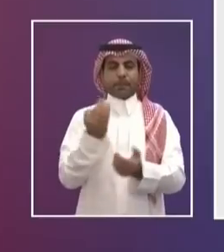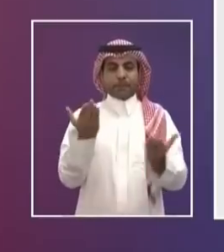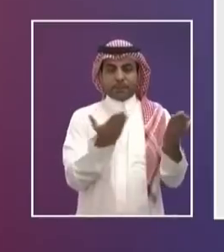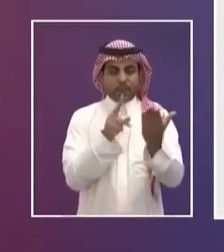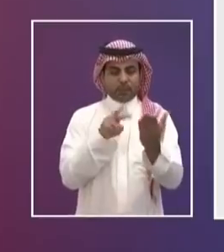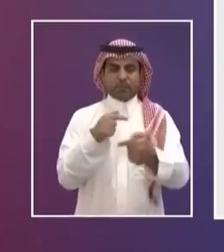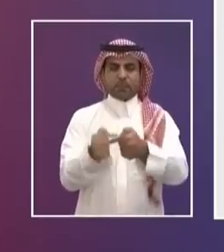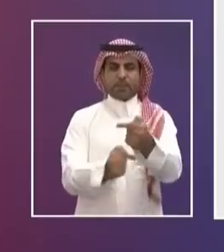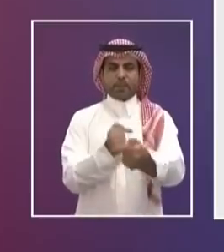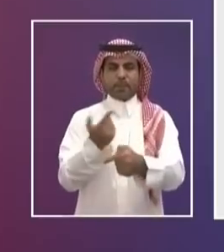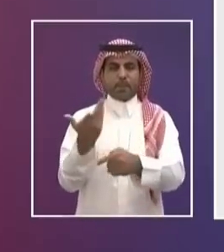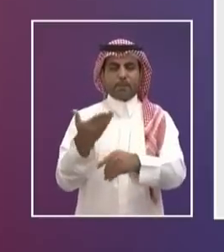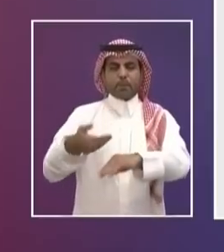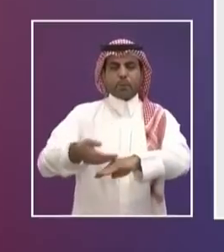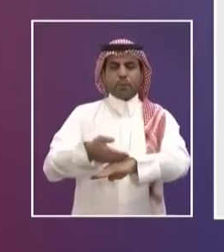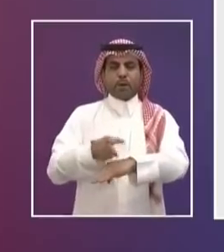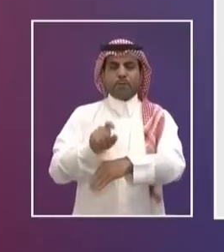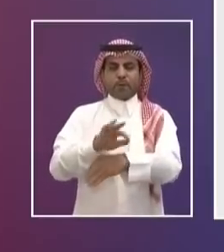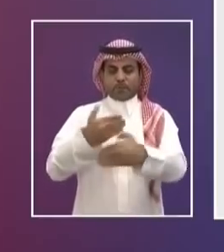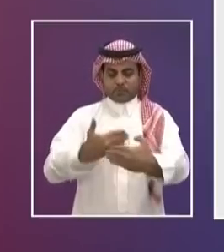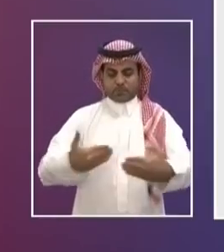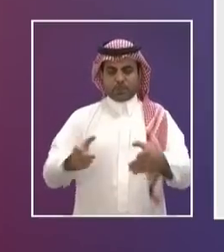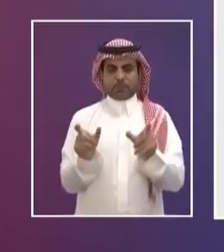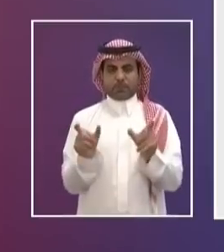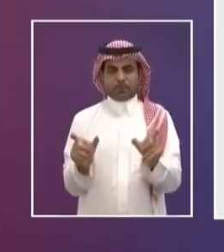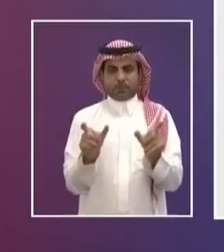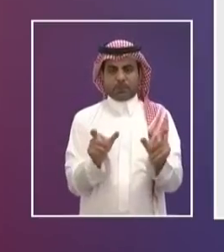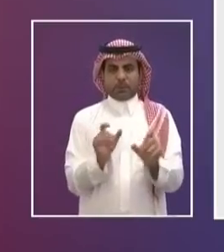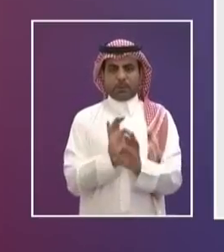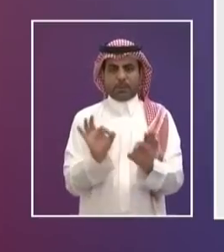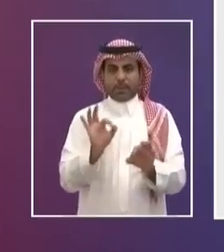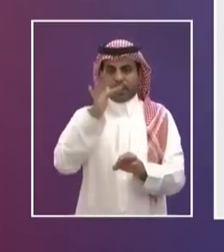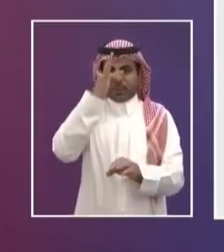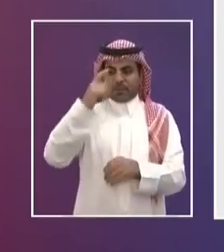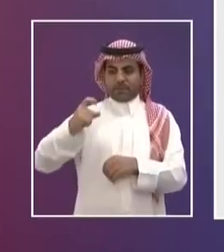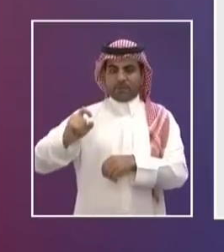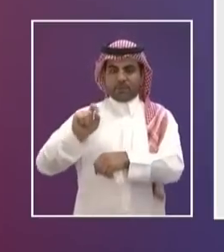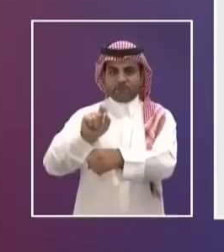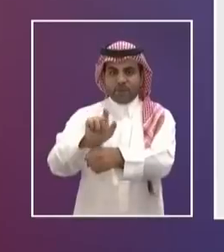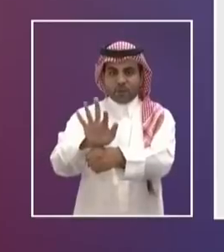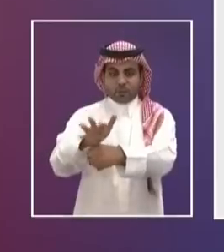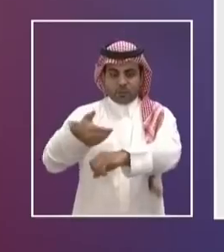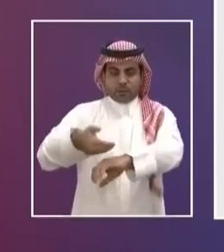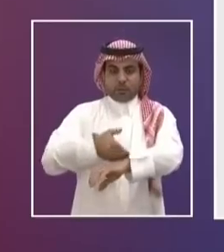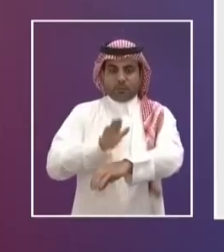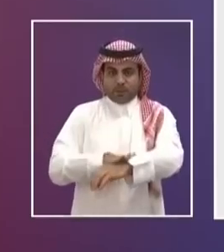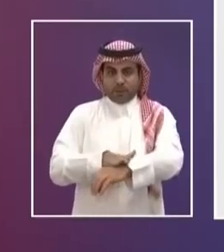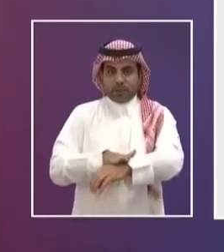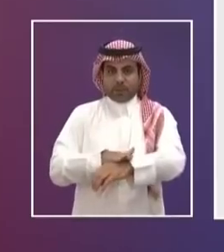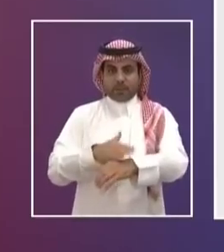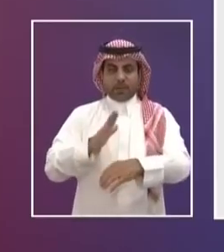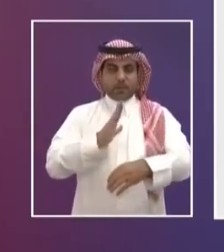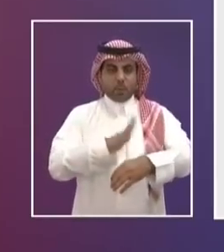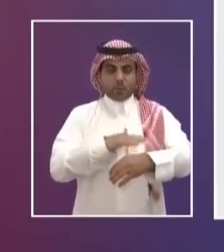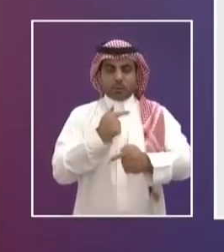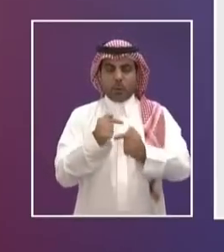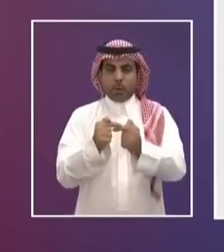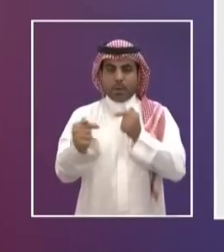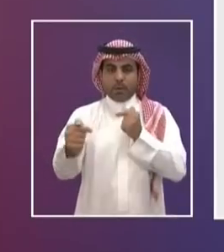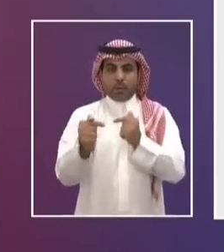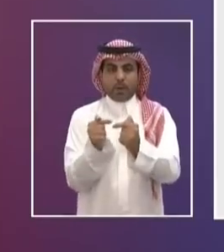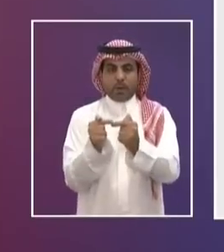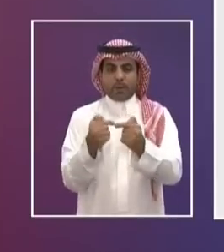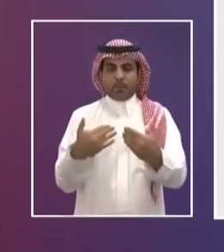وجود أجسام مضادة أو القدرة المناعية بالأجسام المضادة بعد الإصابة بالفيروس، متى تبدأ، هل تبدأ للجميع، هل تستمر مدة طويلة أو